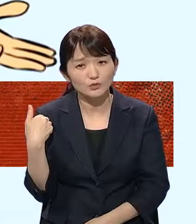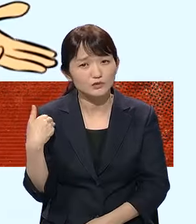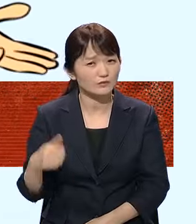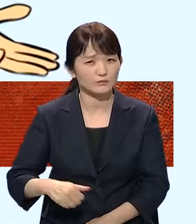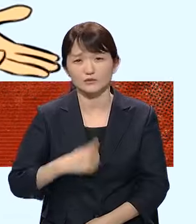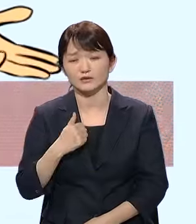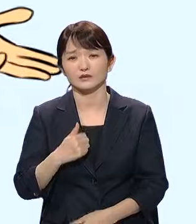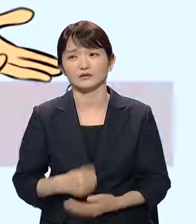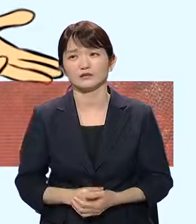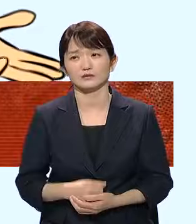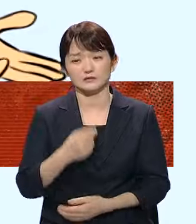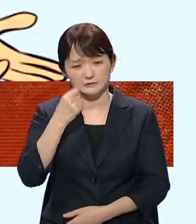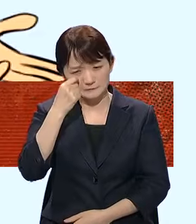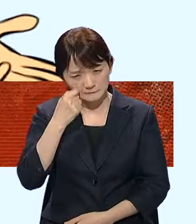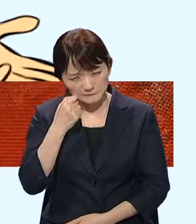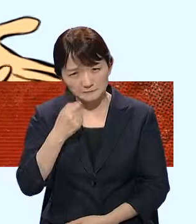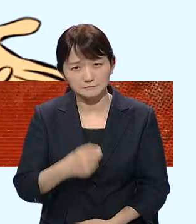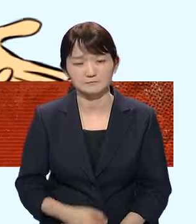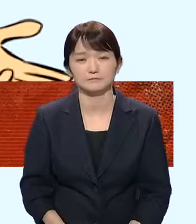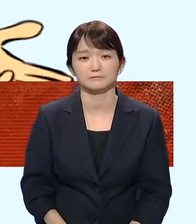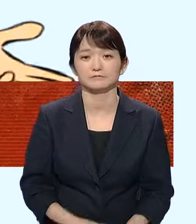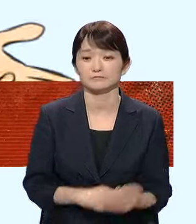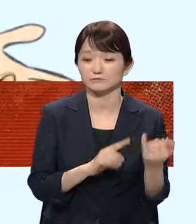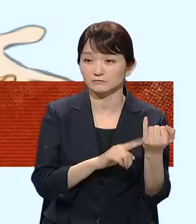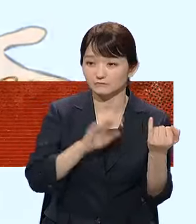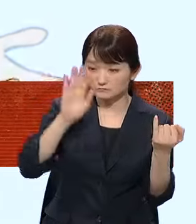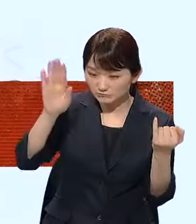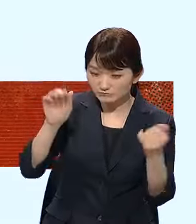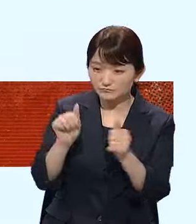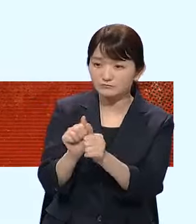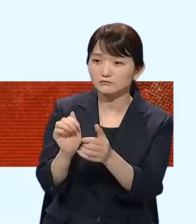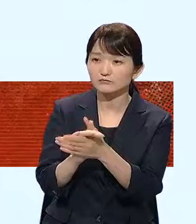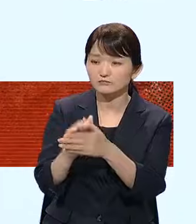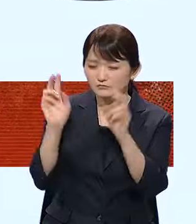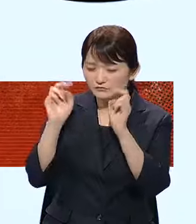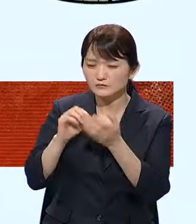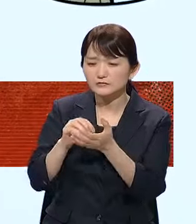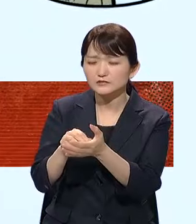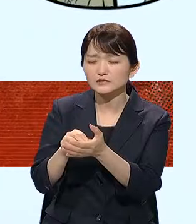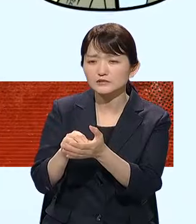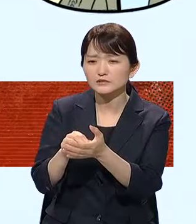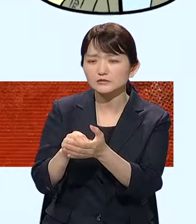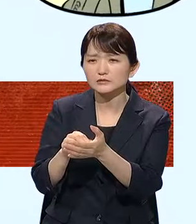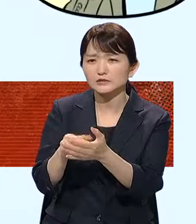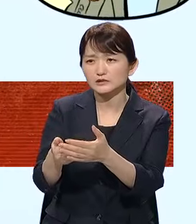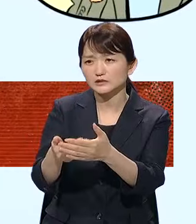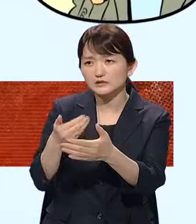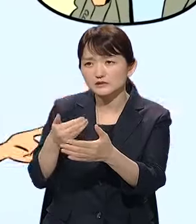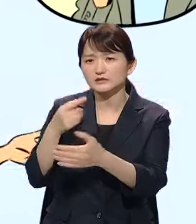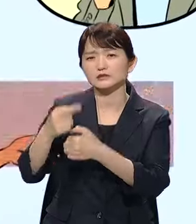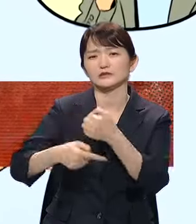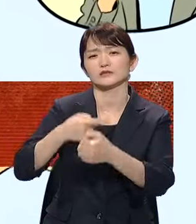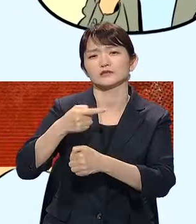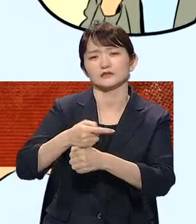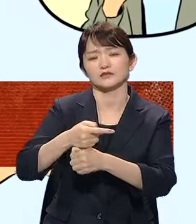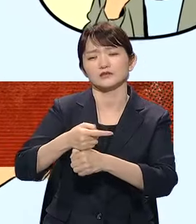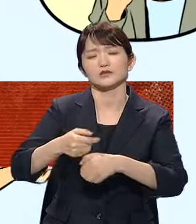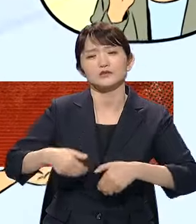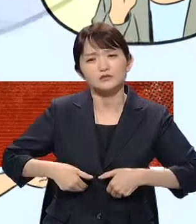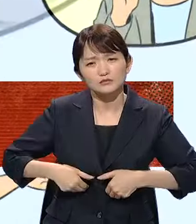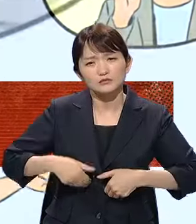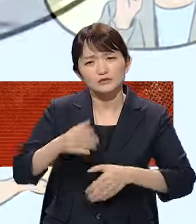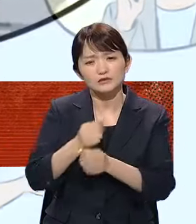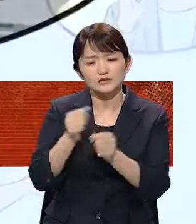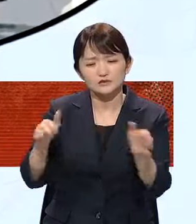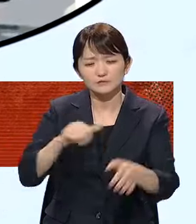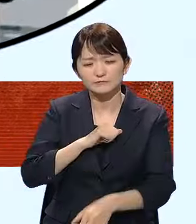화내고 또 서운했다고 합니다 사연자는 앞으로 남자 친구가 취업하기까지 적어도 1년은 더 걸릴 텐데 그 기간을 참을